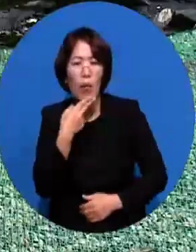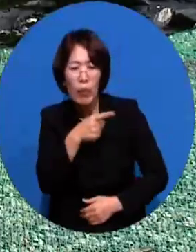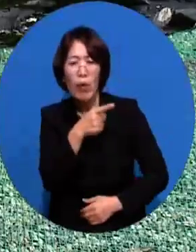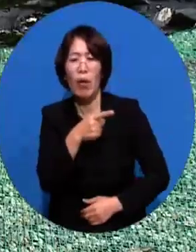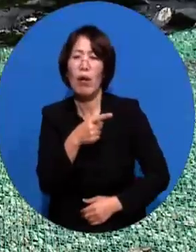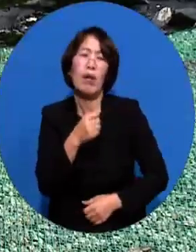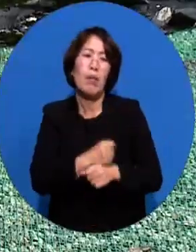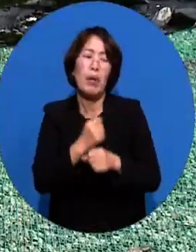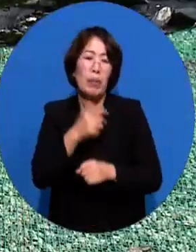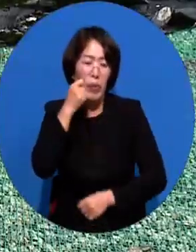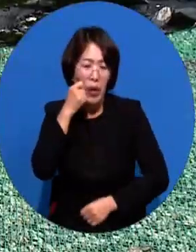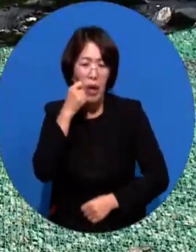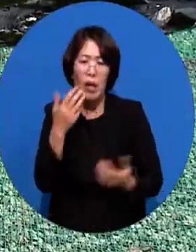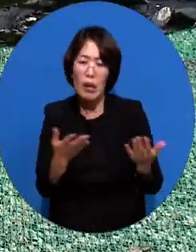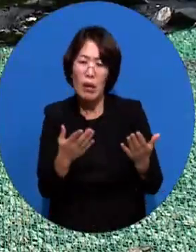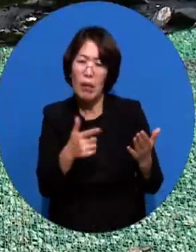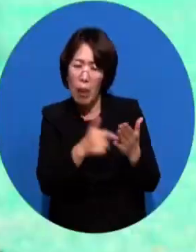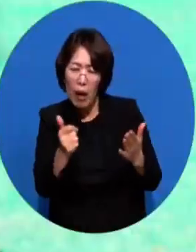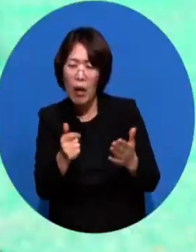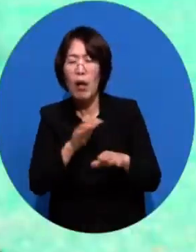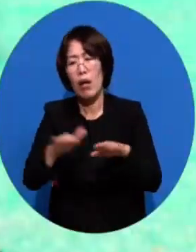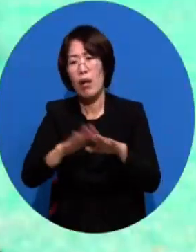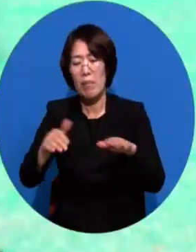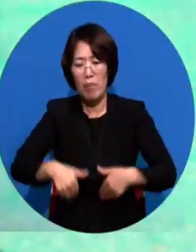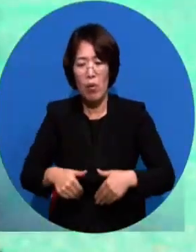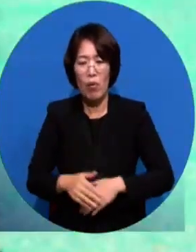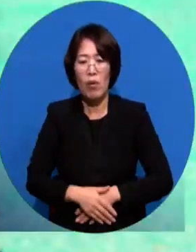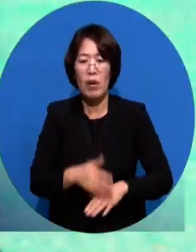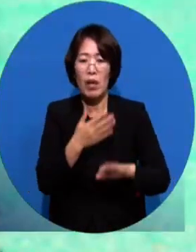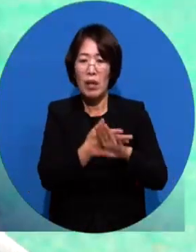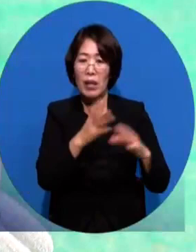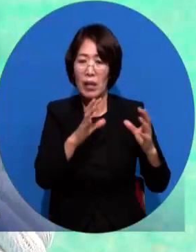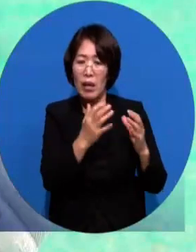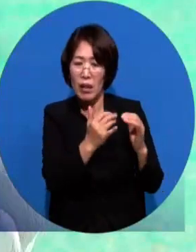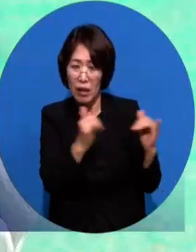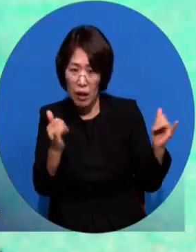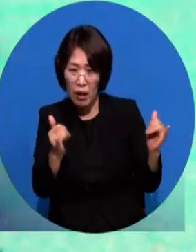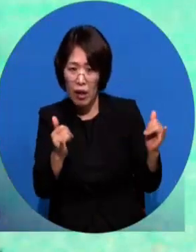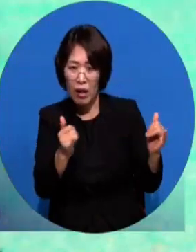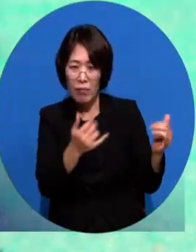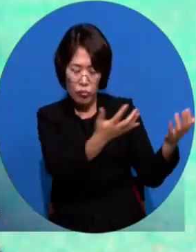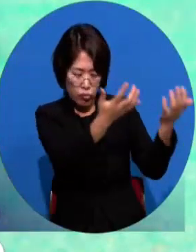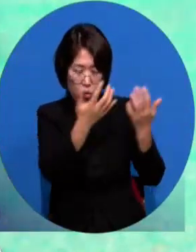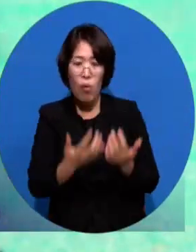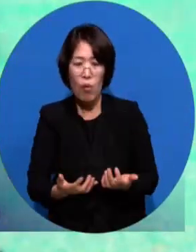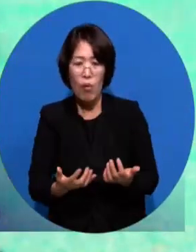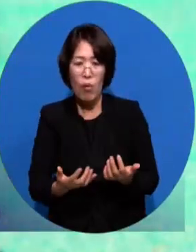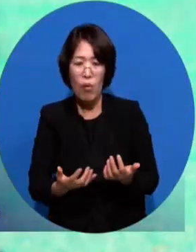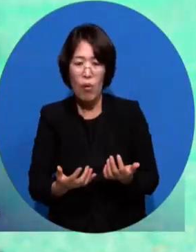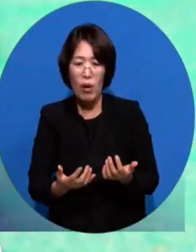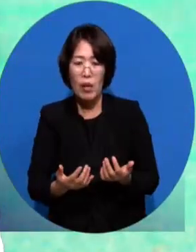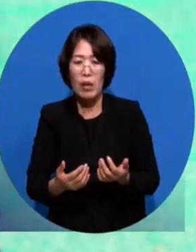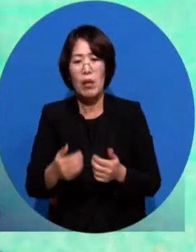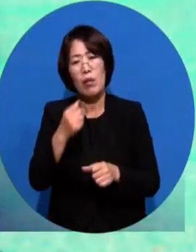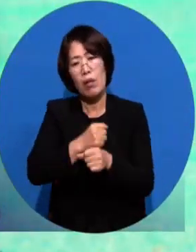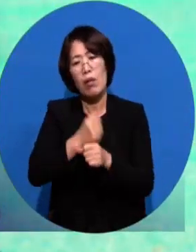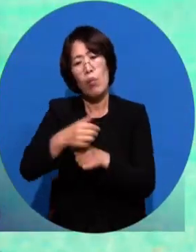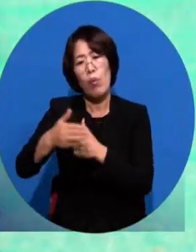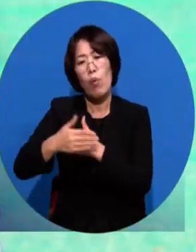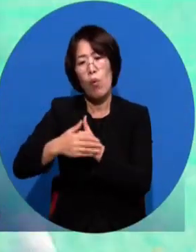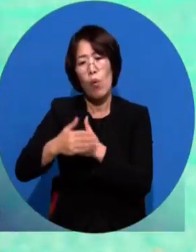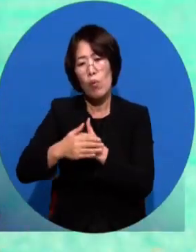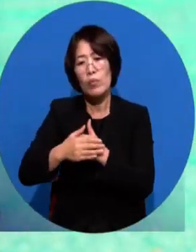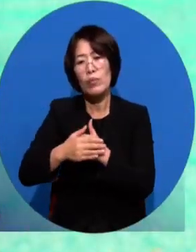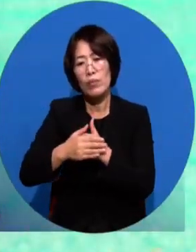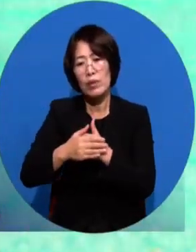없어 인력난 해소가 시급합니다. 근데 외국인 근로자들이 많이 이렇게 투입이 돼서 그 생산에